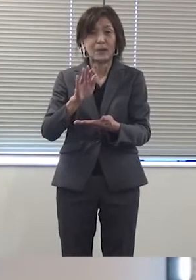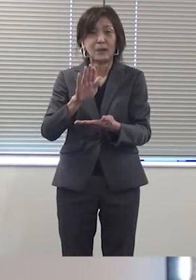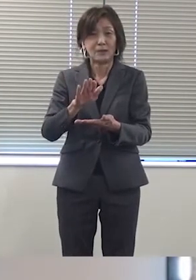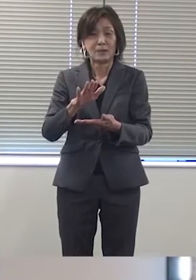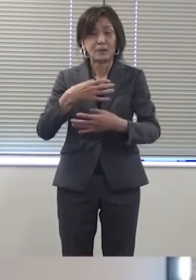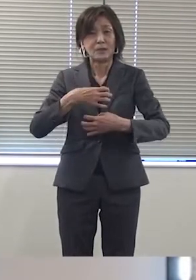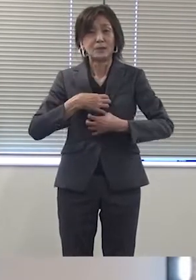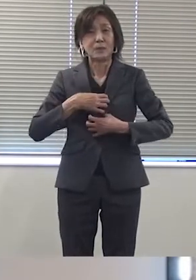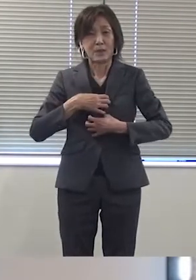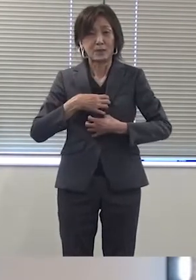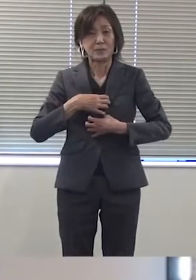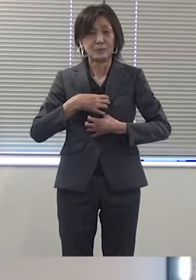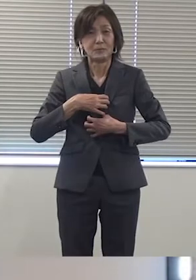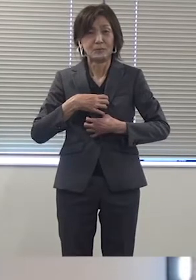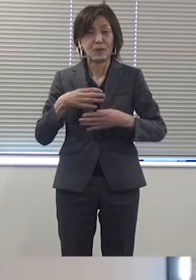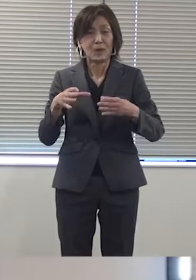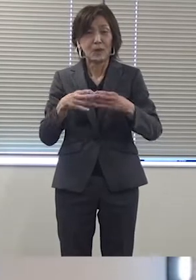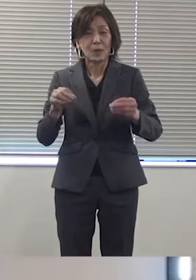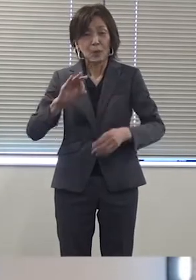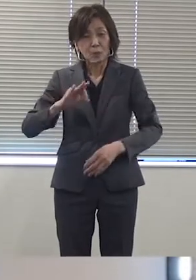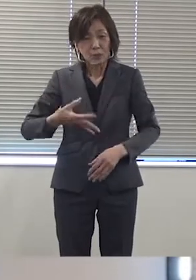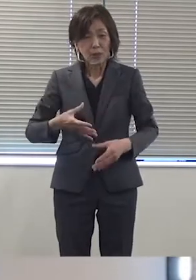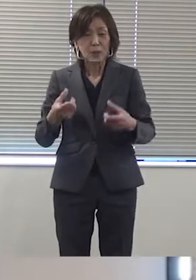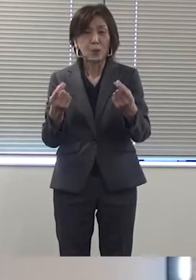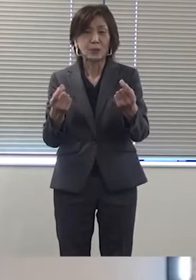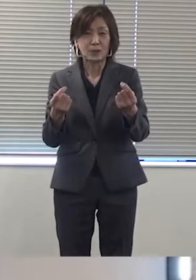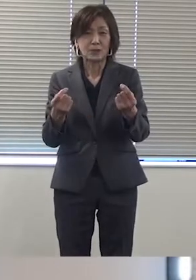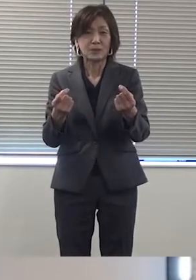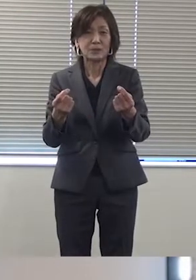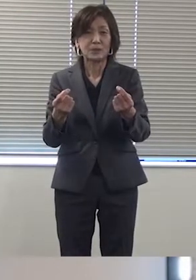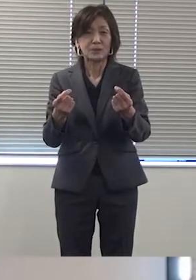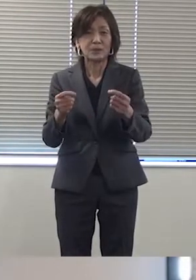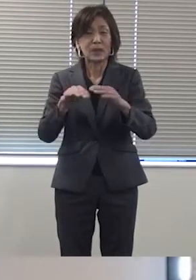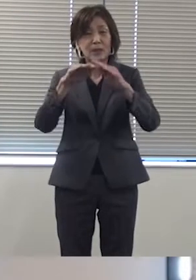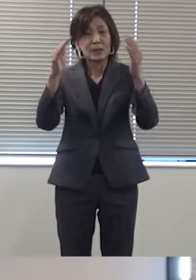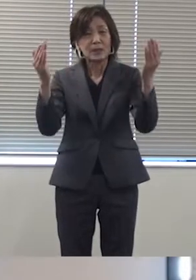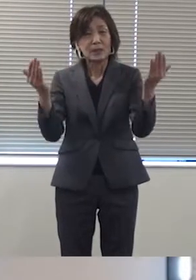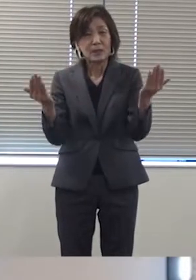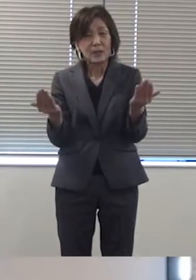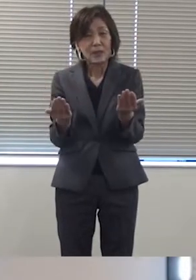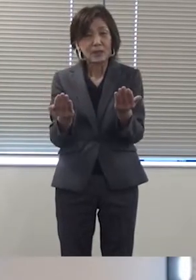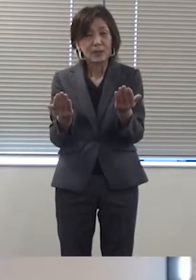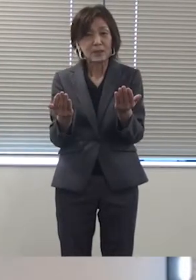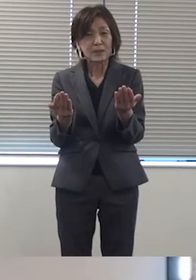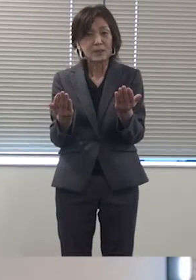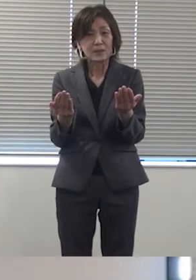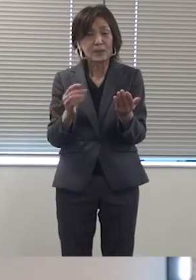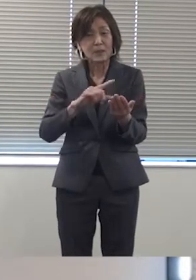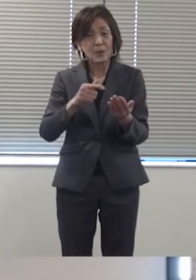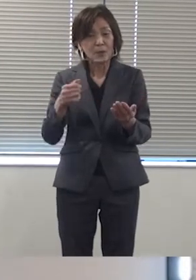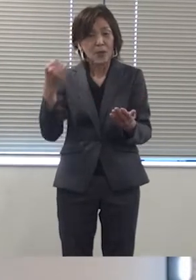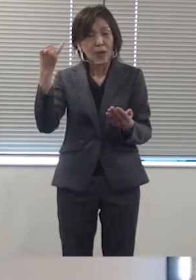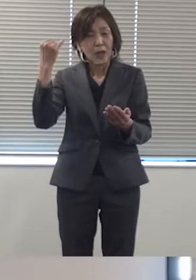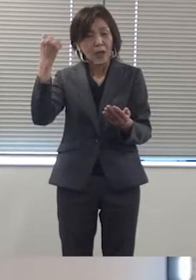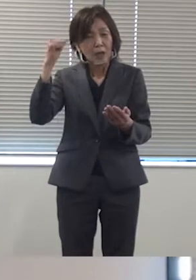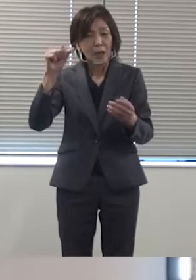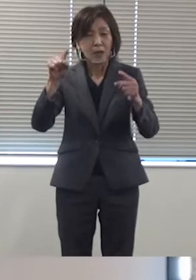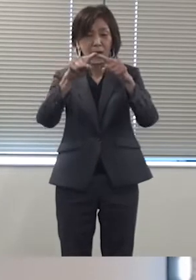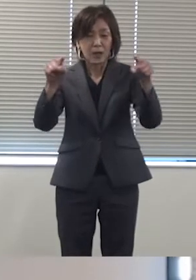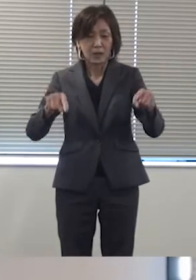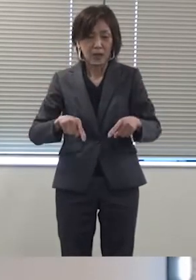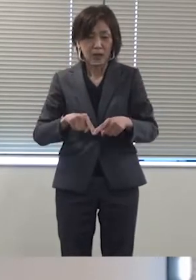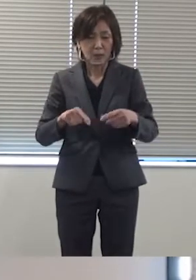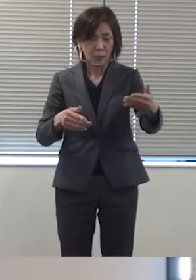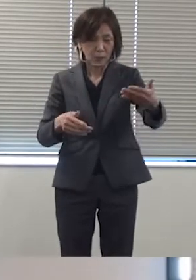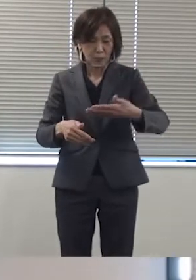今大体いろんなアンケートを取ると、今継続的に、まあ、非常に